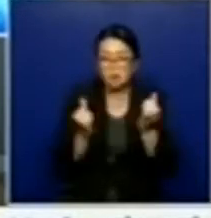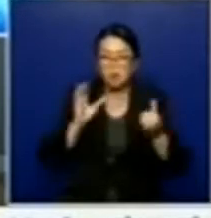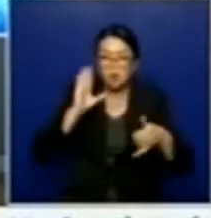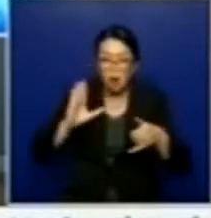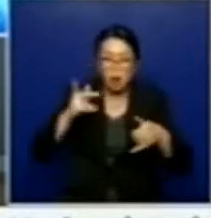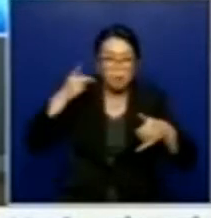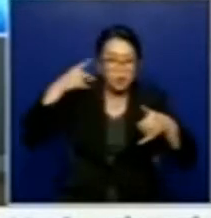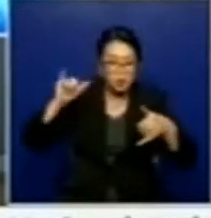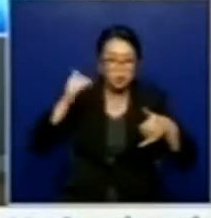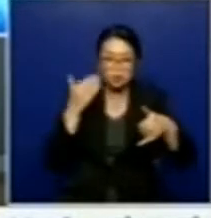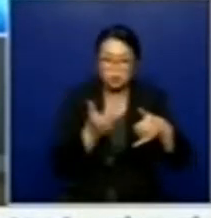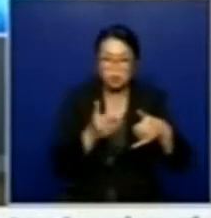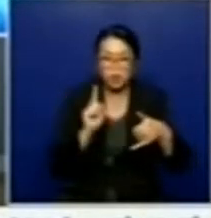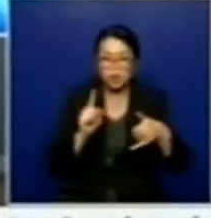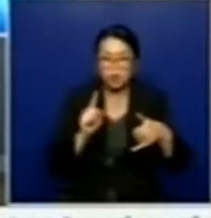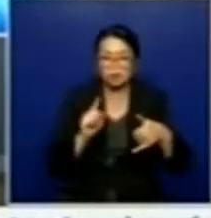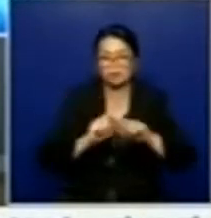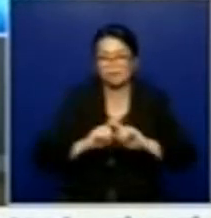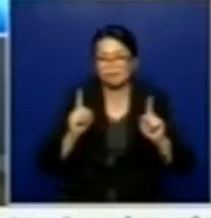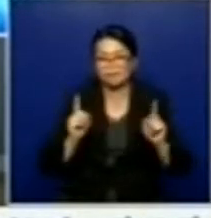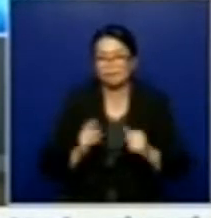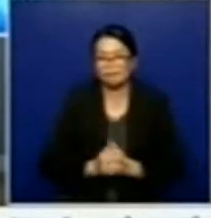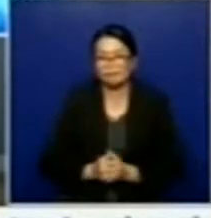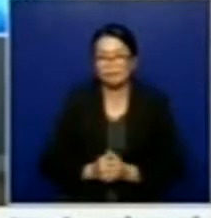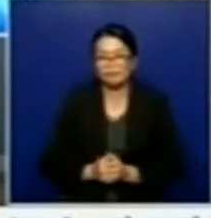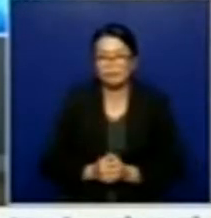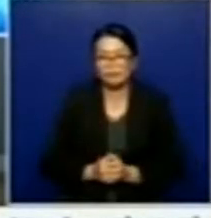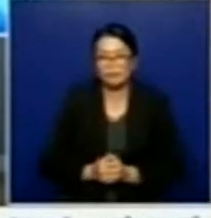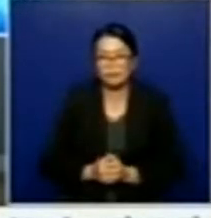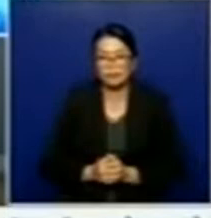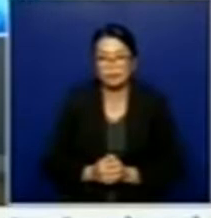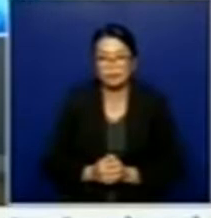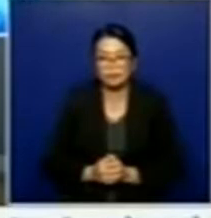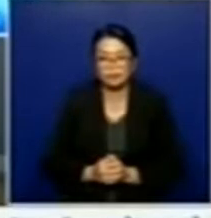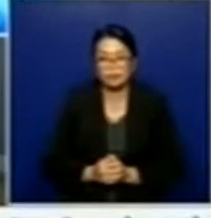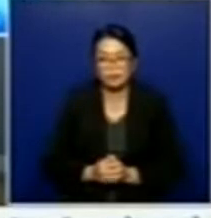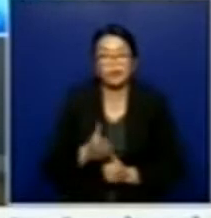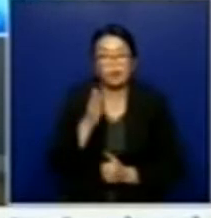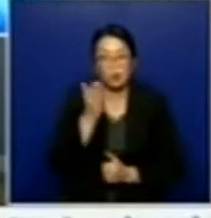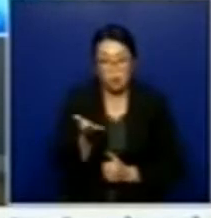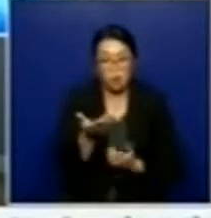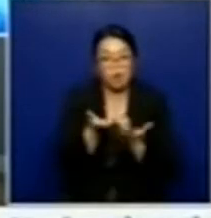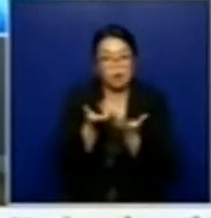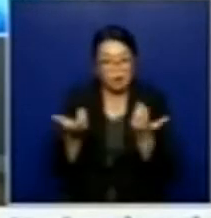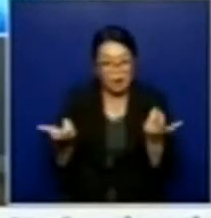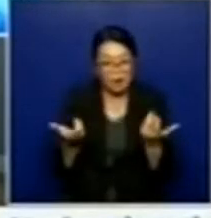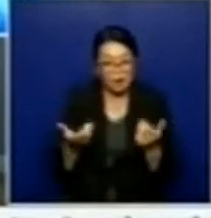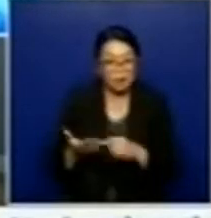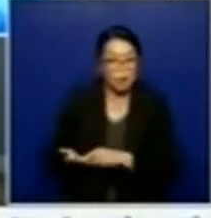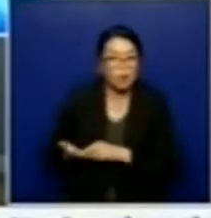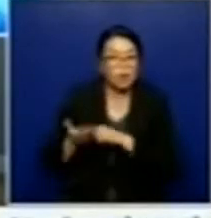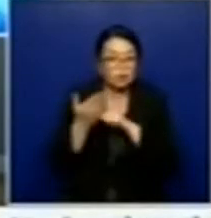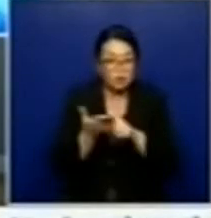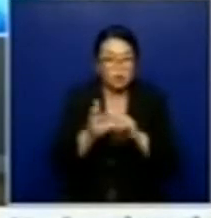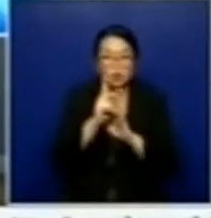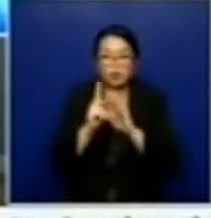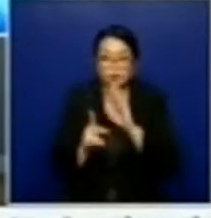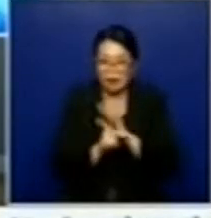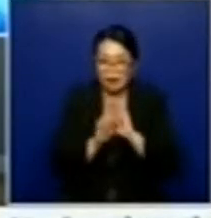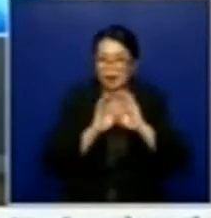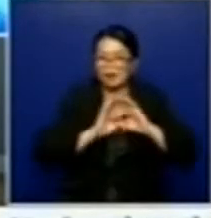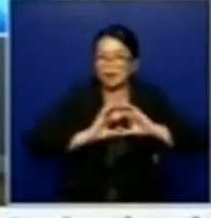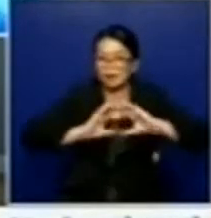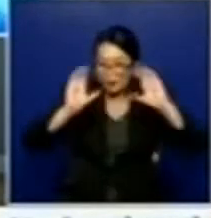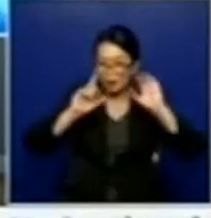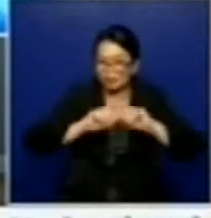ของพลเอกประยุทธ์ตำแหน่งนั้นนะครับเพราะนั้นแยกให้ออกระหว่างผู้เสนอกฎหมายเนี่ยไม่ใช่รัฐบาล